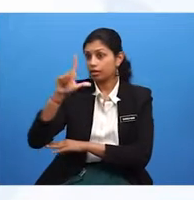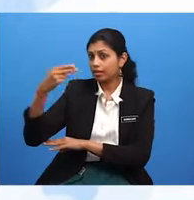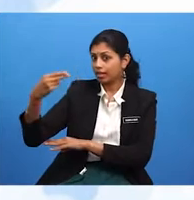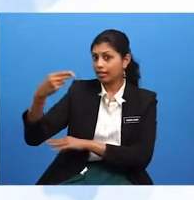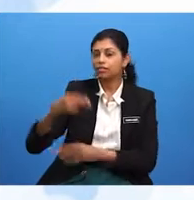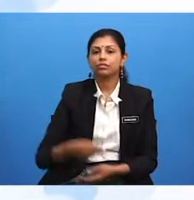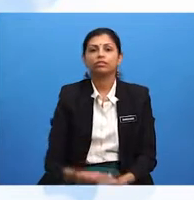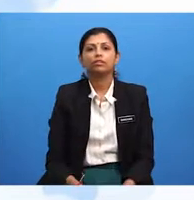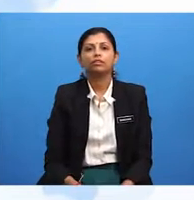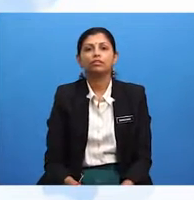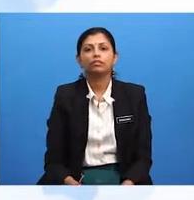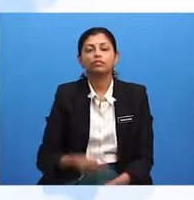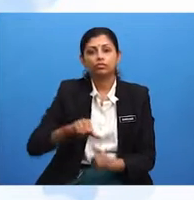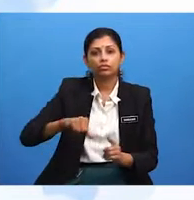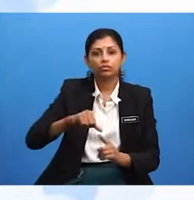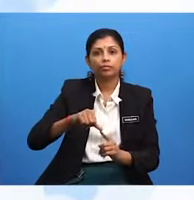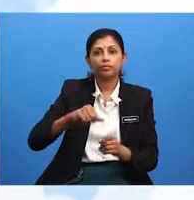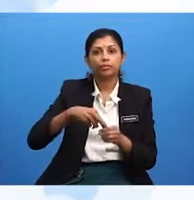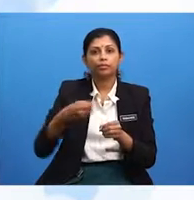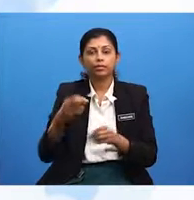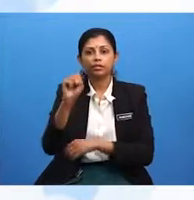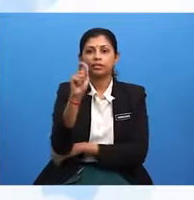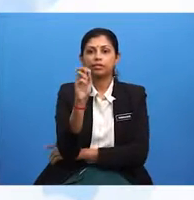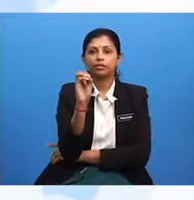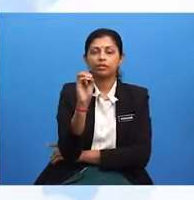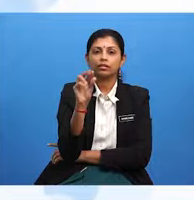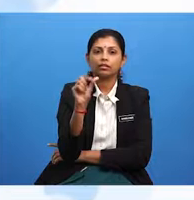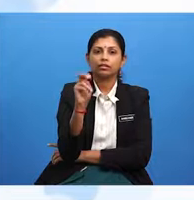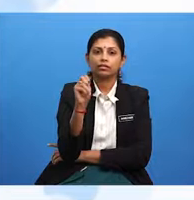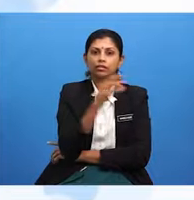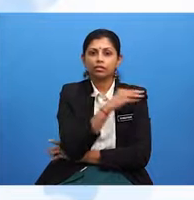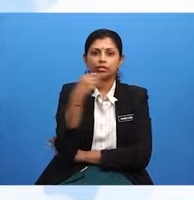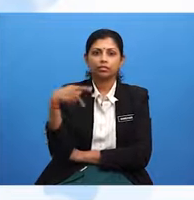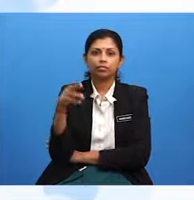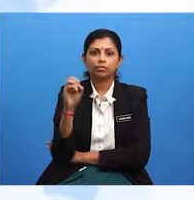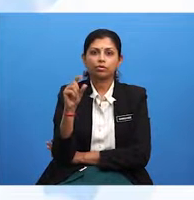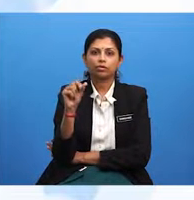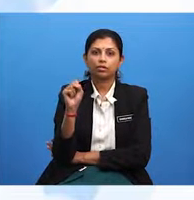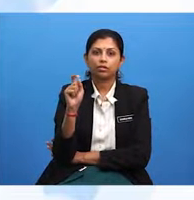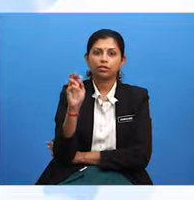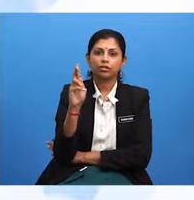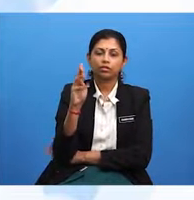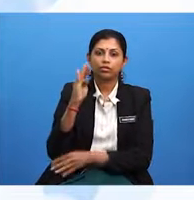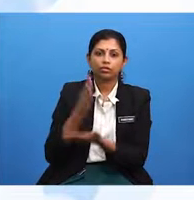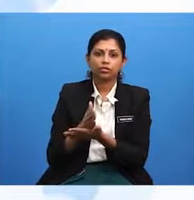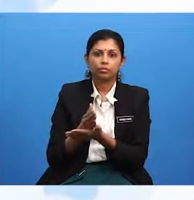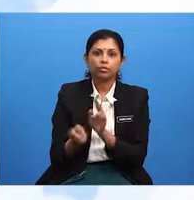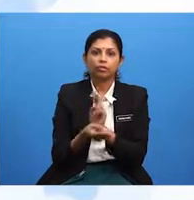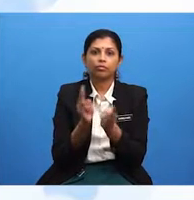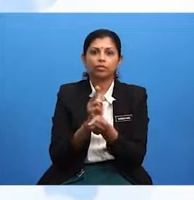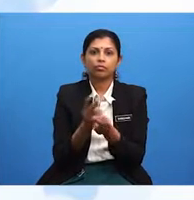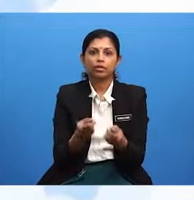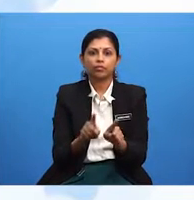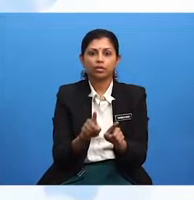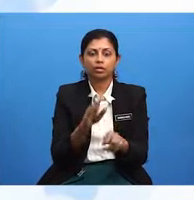LH. Apabila perembesan estrogen dan progesteron terhenti, perubahan yang